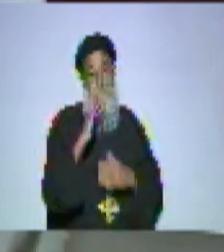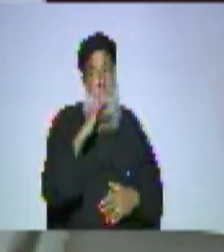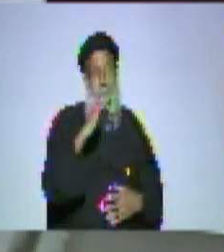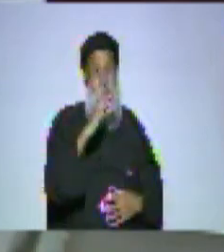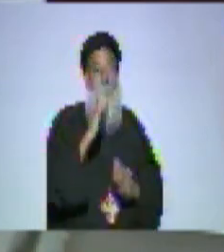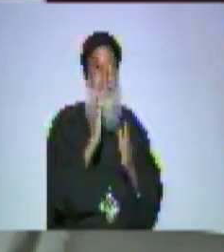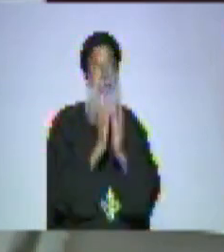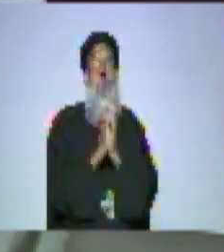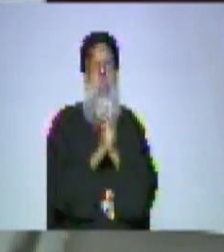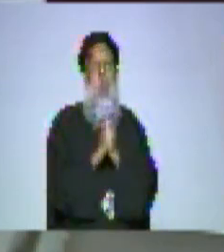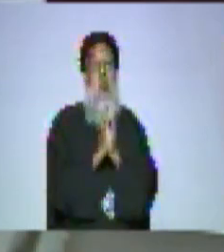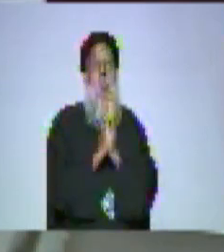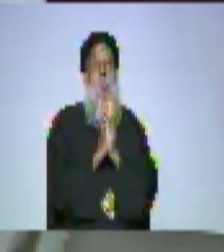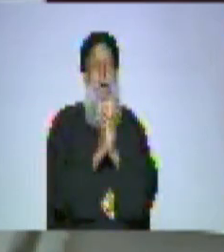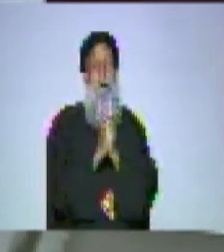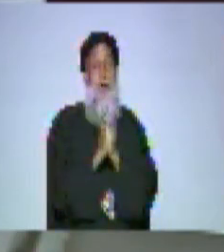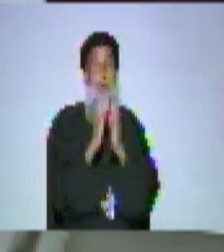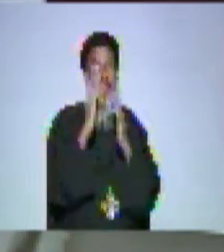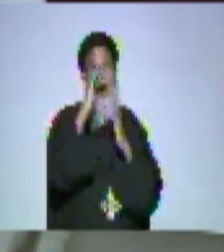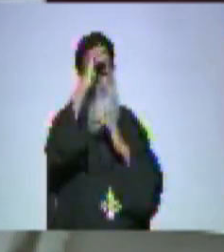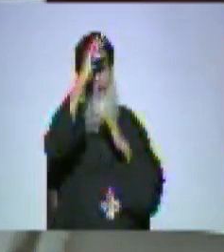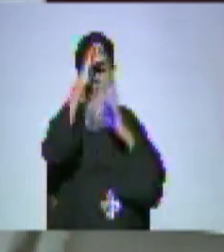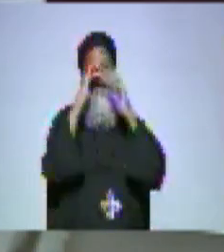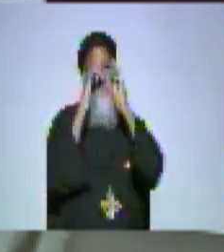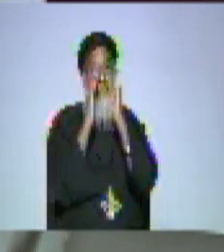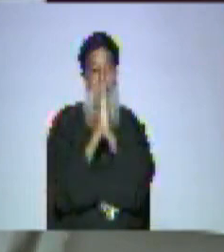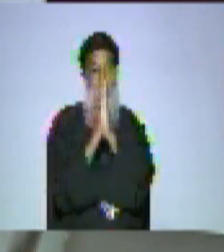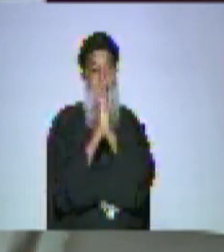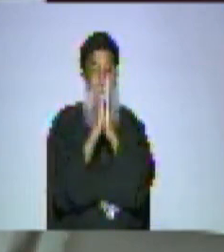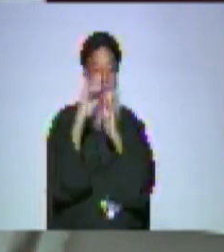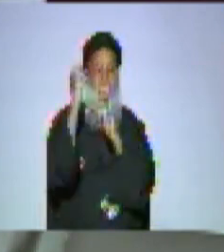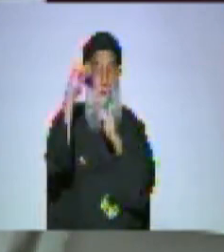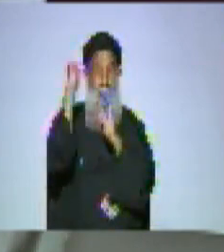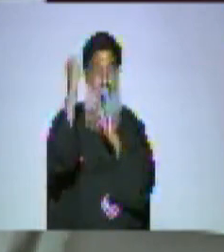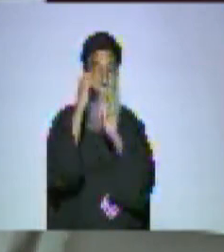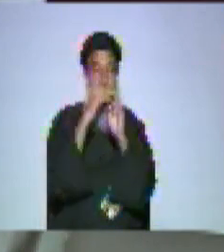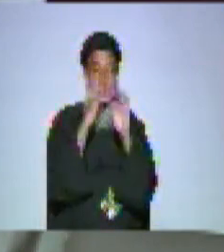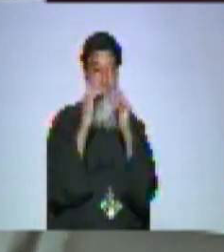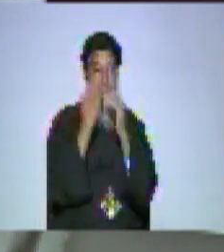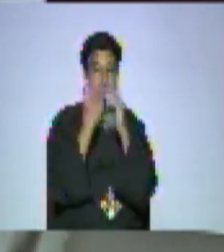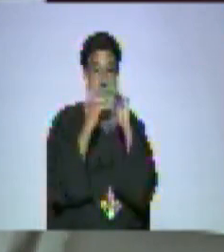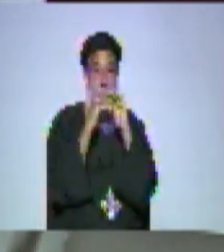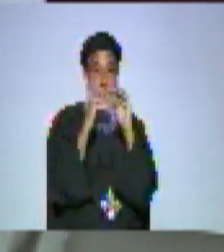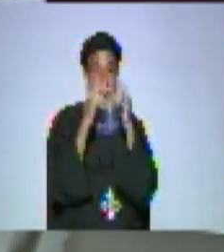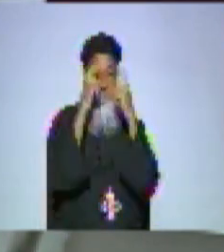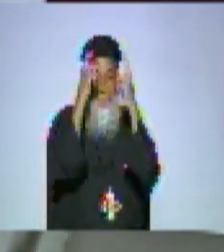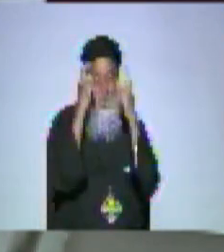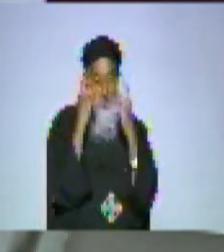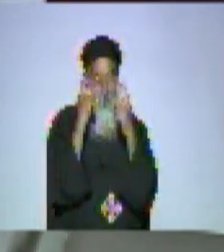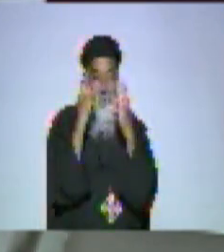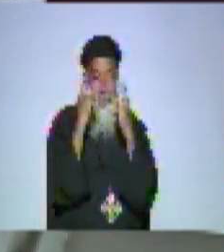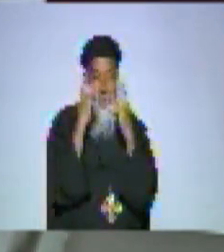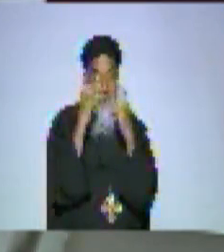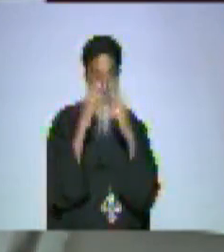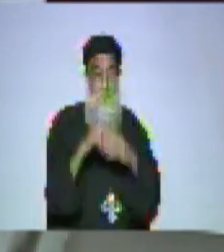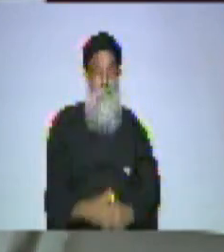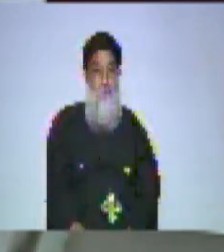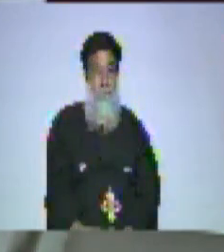الاجبيه او مثلا لو انا جيت بالليل ومش قادره اقول ابانا الذي وارحمني الله